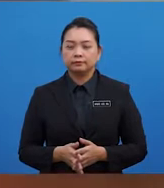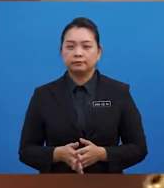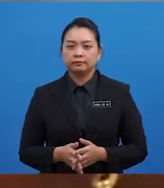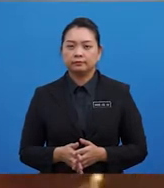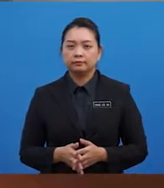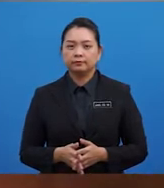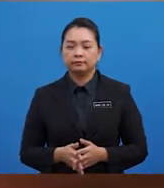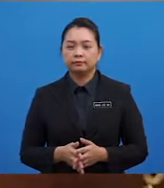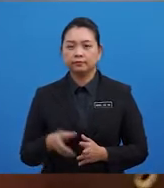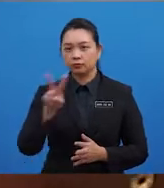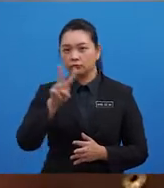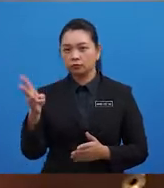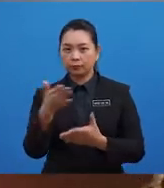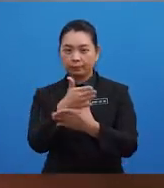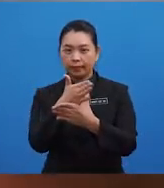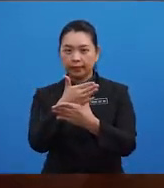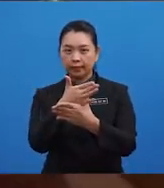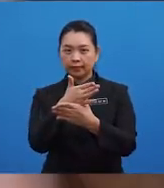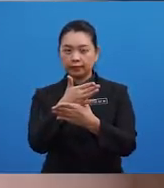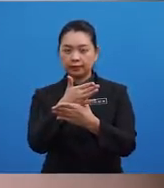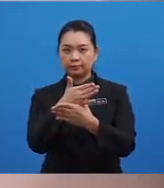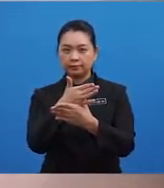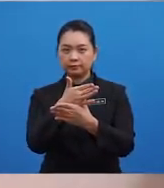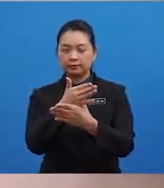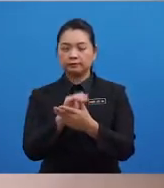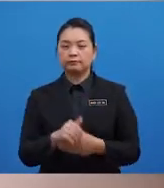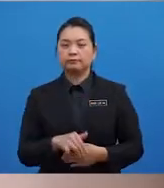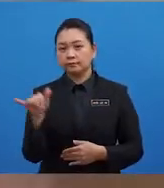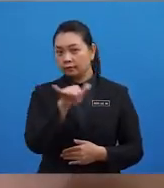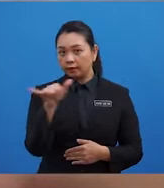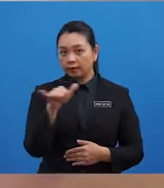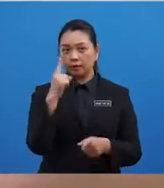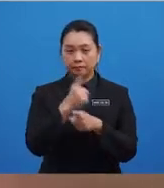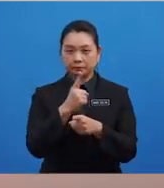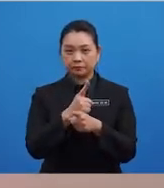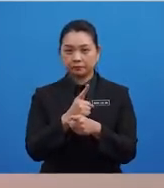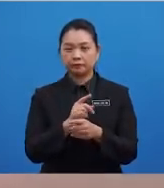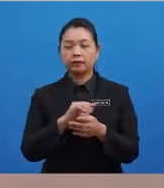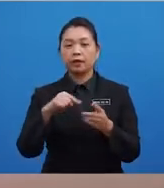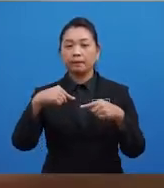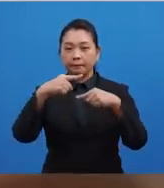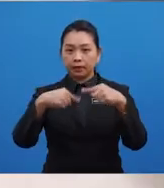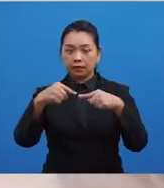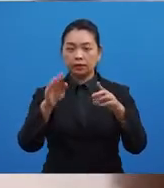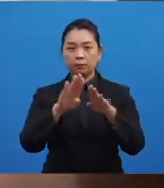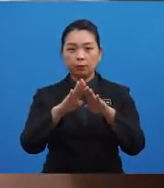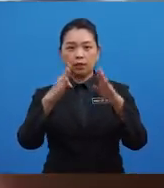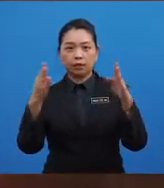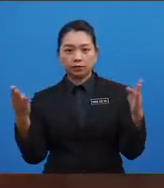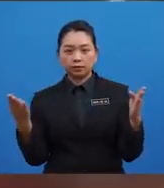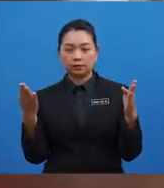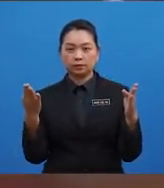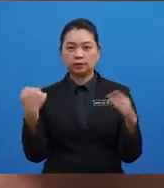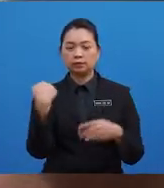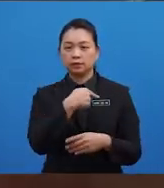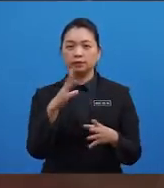dapat lihat bahawa kedua-dua bahagian bertindik dengan sempurna. Dan apabila ia dibuka, kita dapat